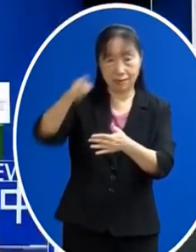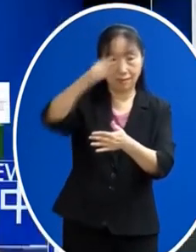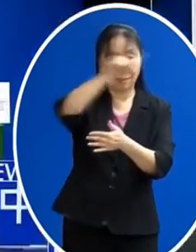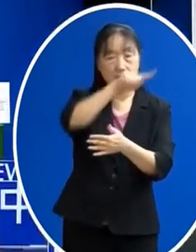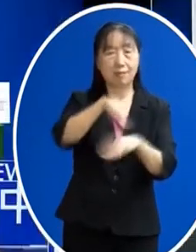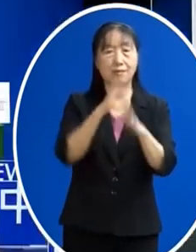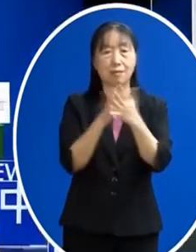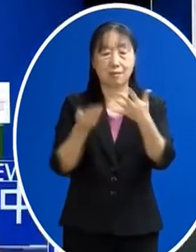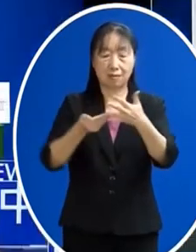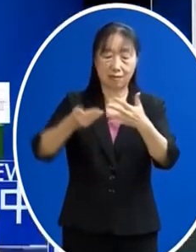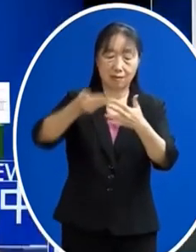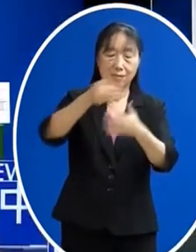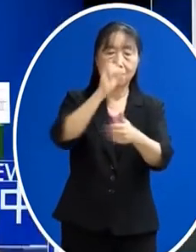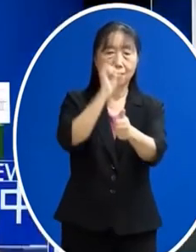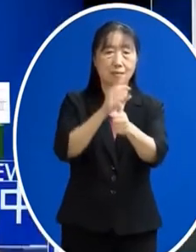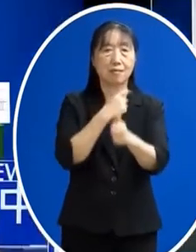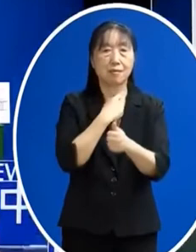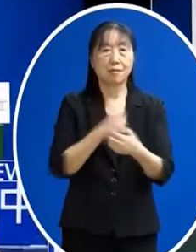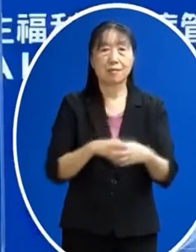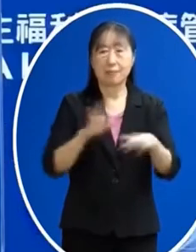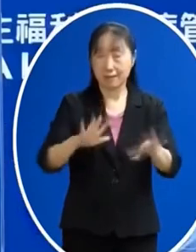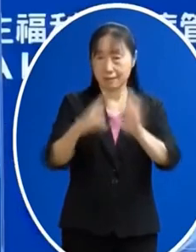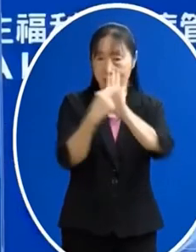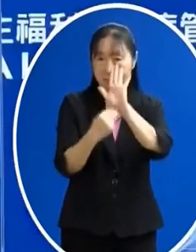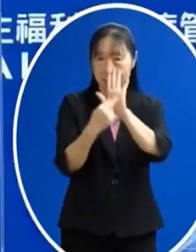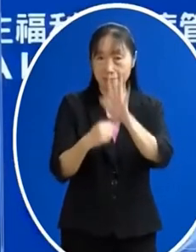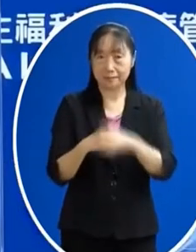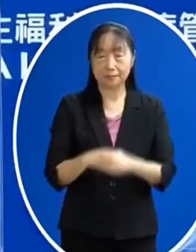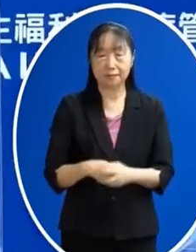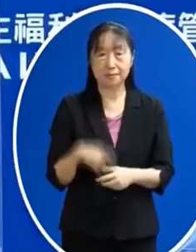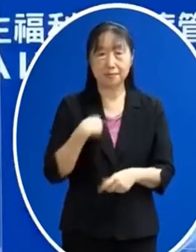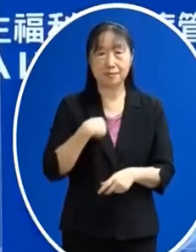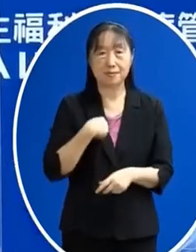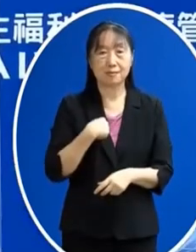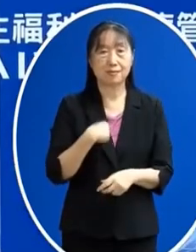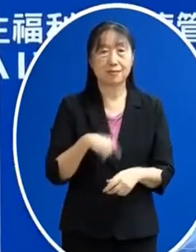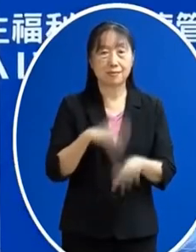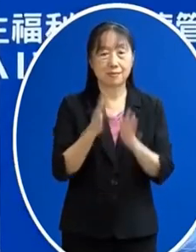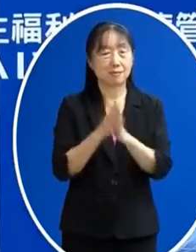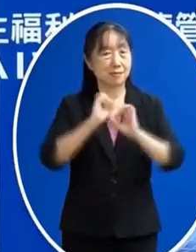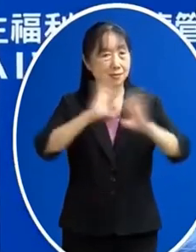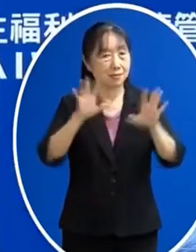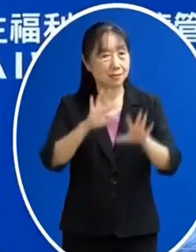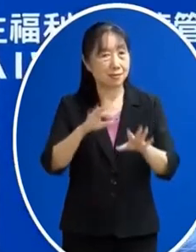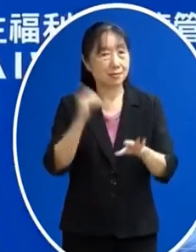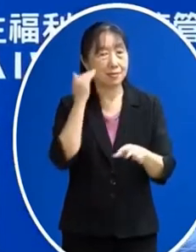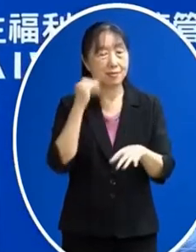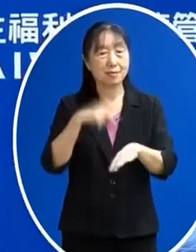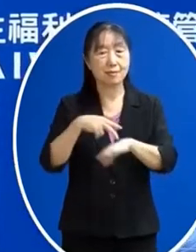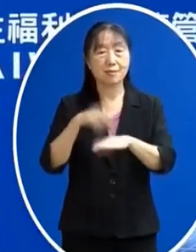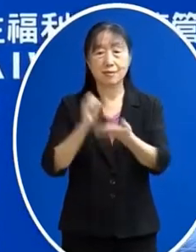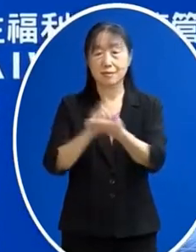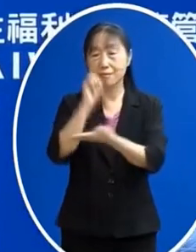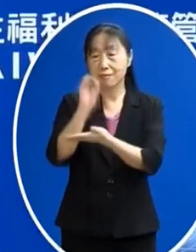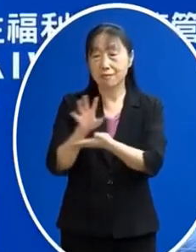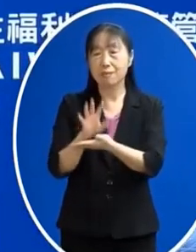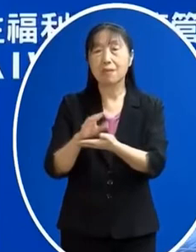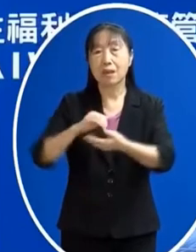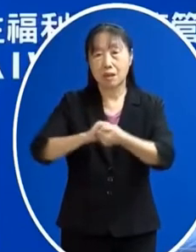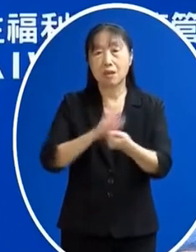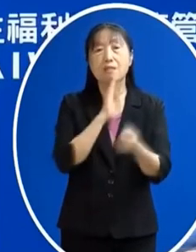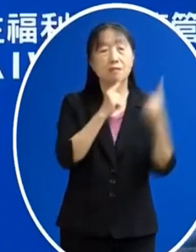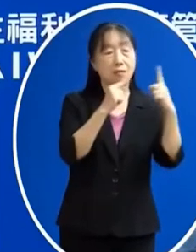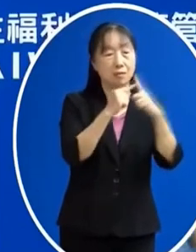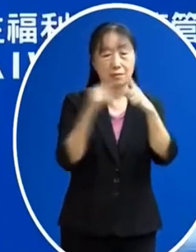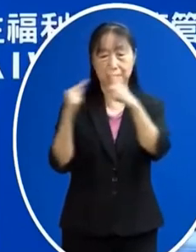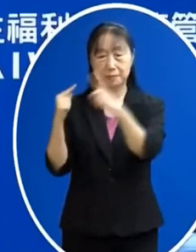也跟大家说明了，我再三这两天一直在强调，这样通报那牵涉到一个人跟人之